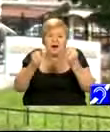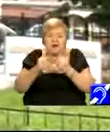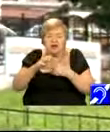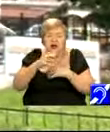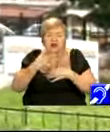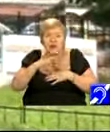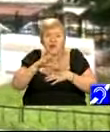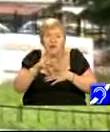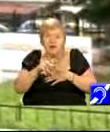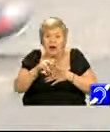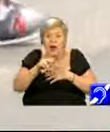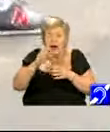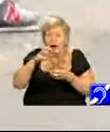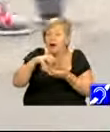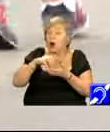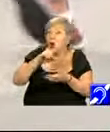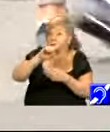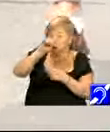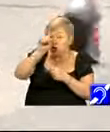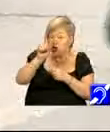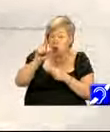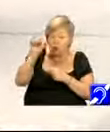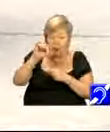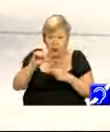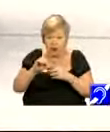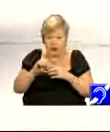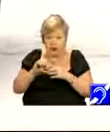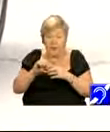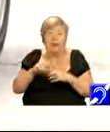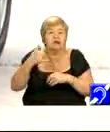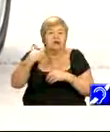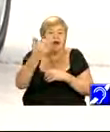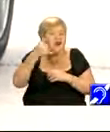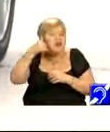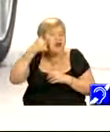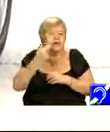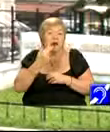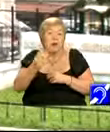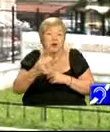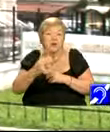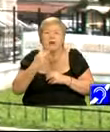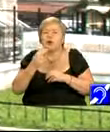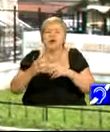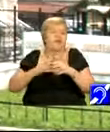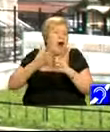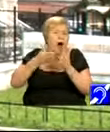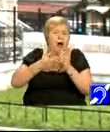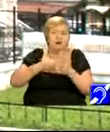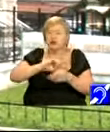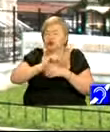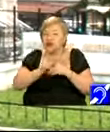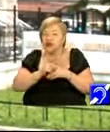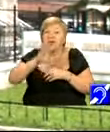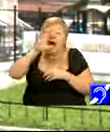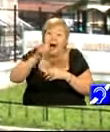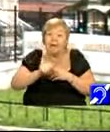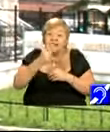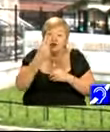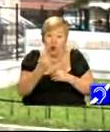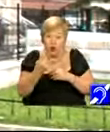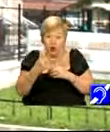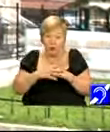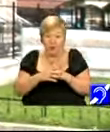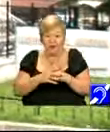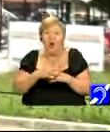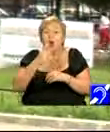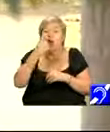nord a Ploieștiului. Am procedat la imobilizarea hoților, reușind să prindem unul dintre ei. Unul